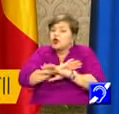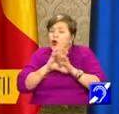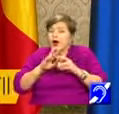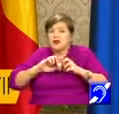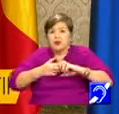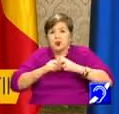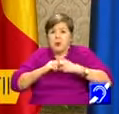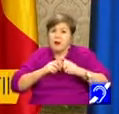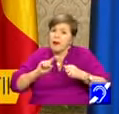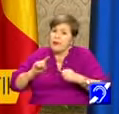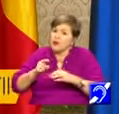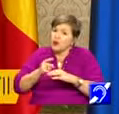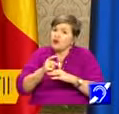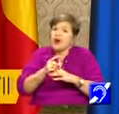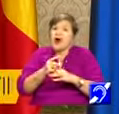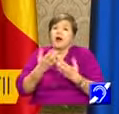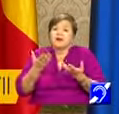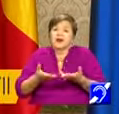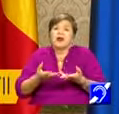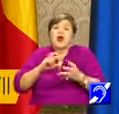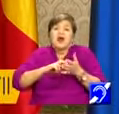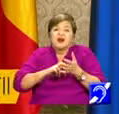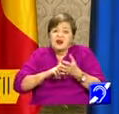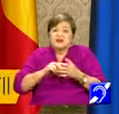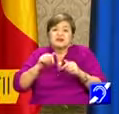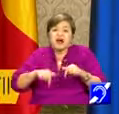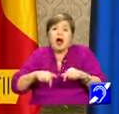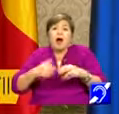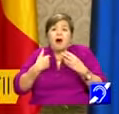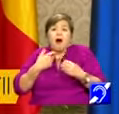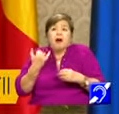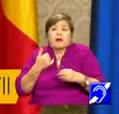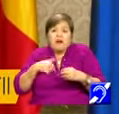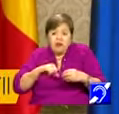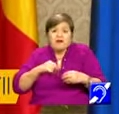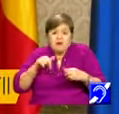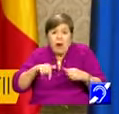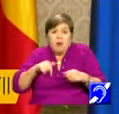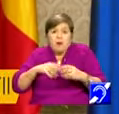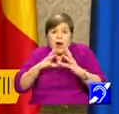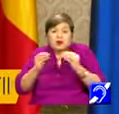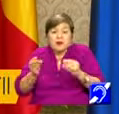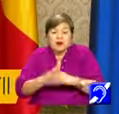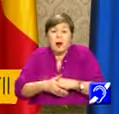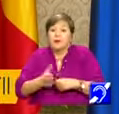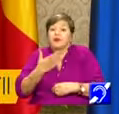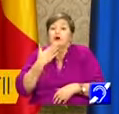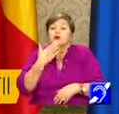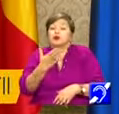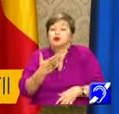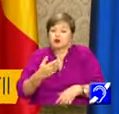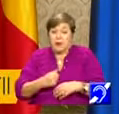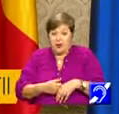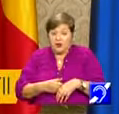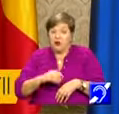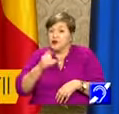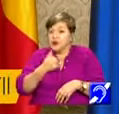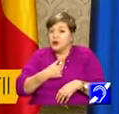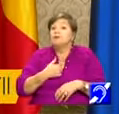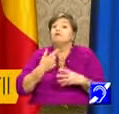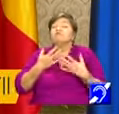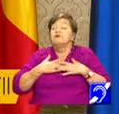de situația de criză în care ne găsim. Vă mulțumesc foarte mult și sperăm